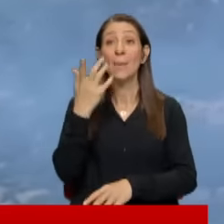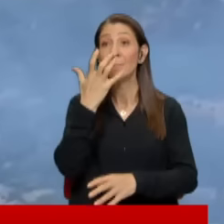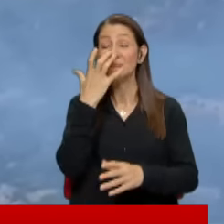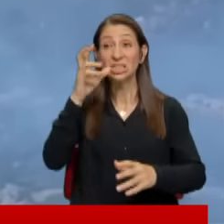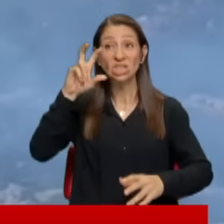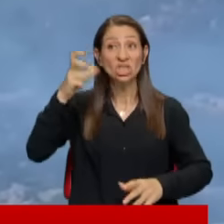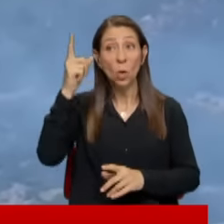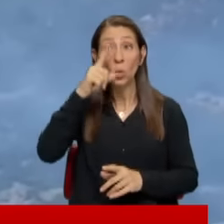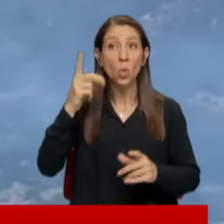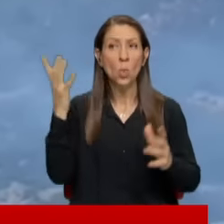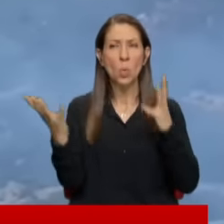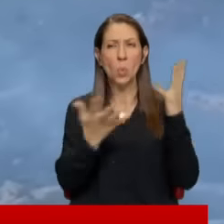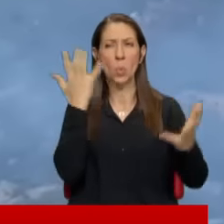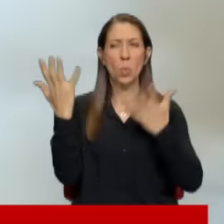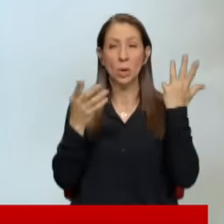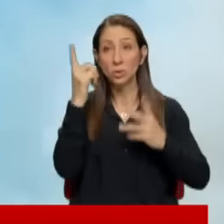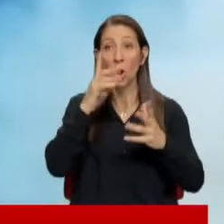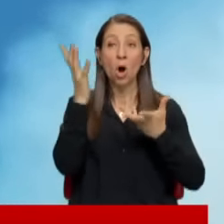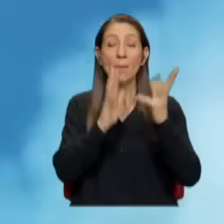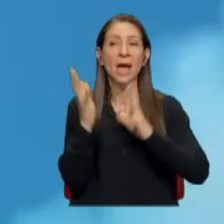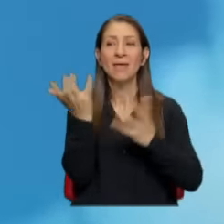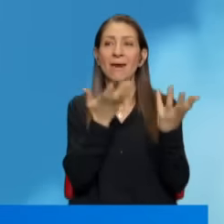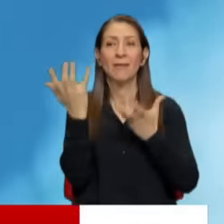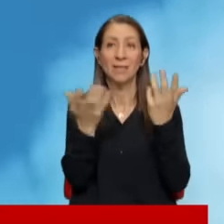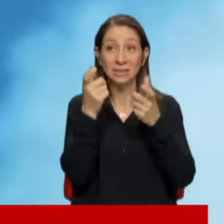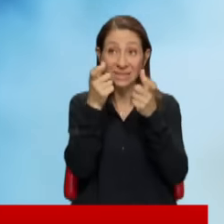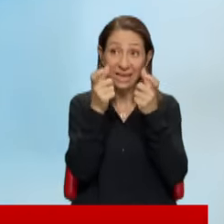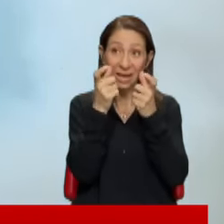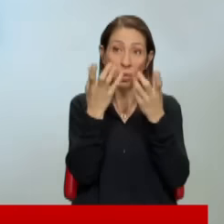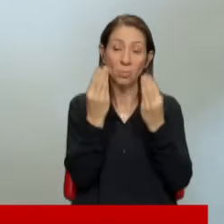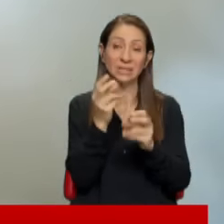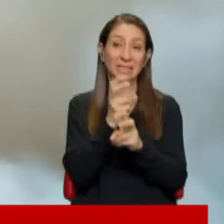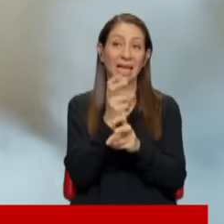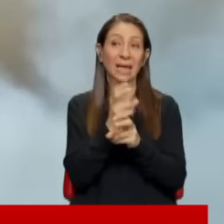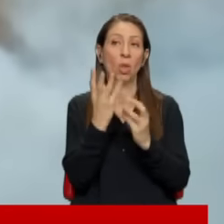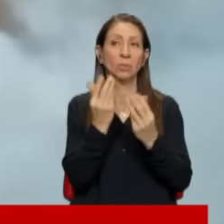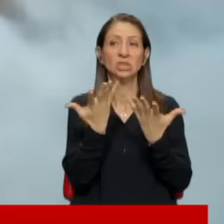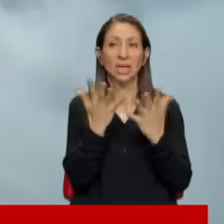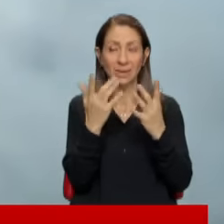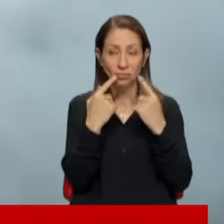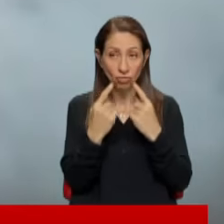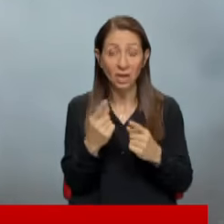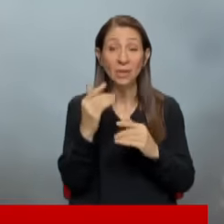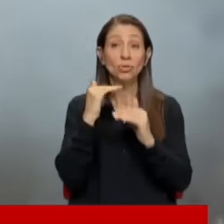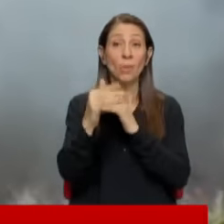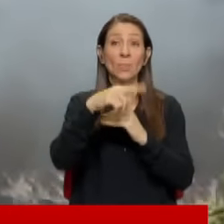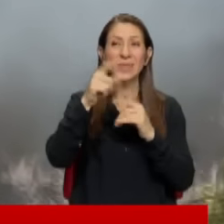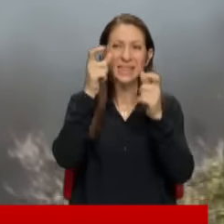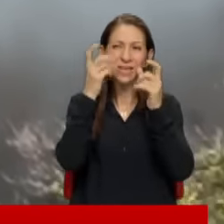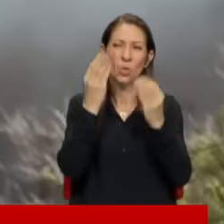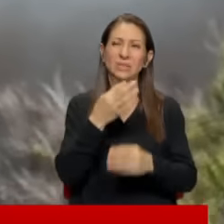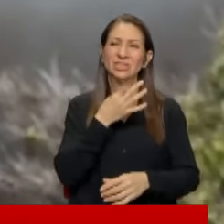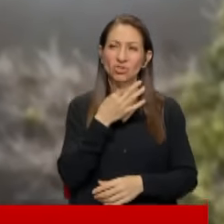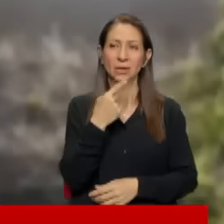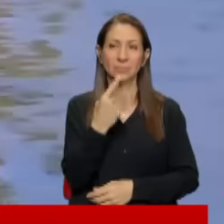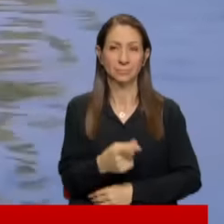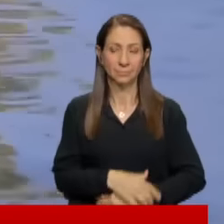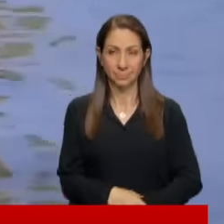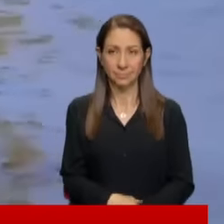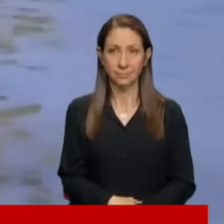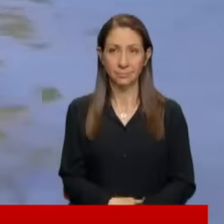beklenen sıcak hava ve kuvvetli rüzgar nedeniyle orman yangınları açısından risk oluşabileceğini belirtti. Vatandaşları dikkatli olmaları konusunda